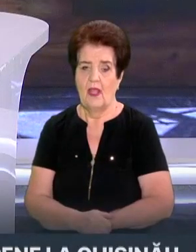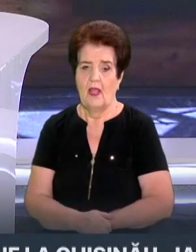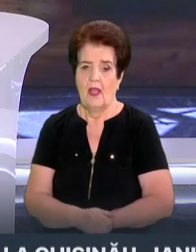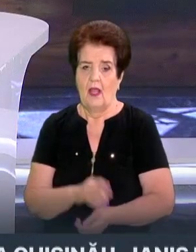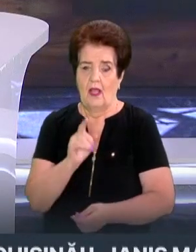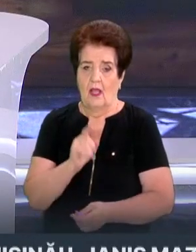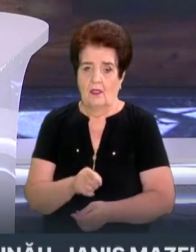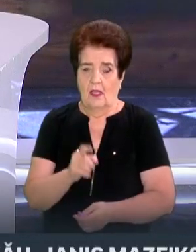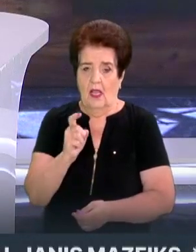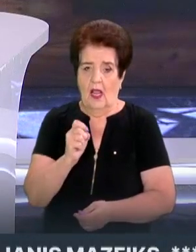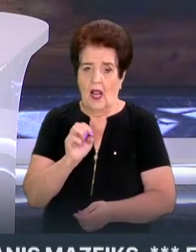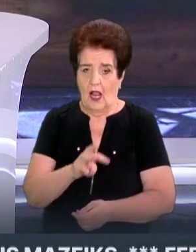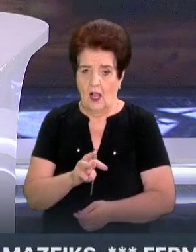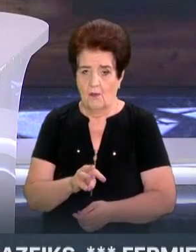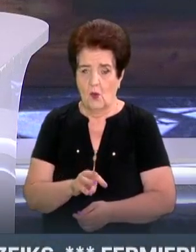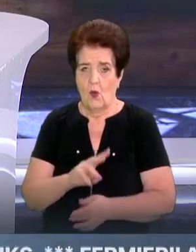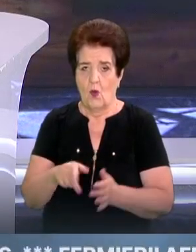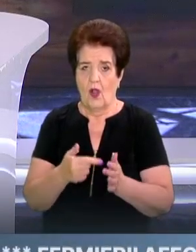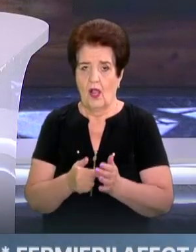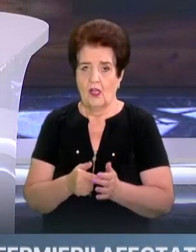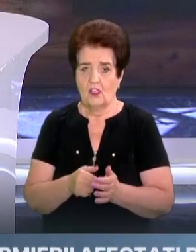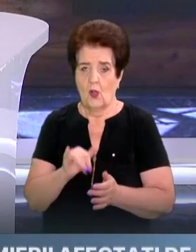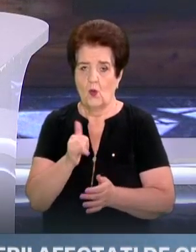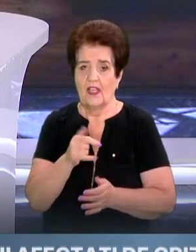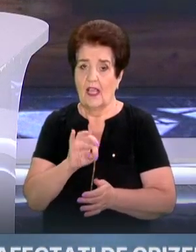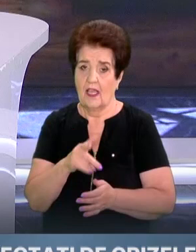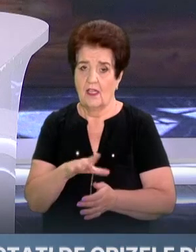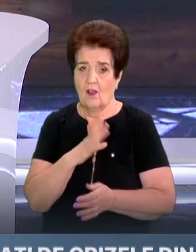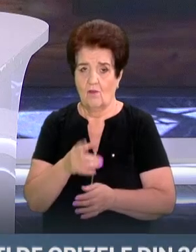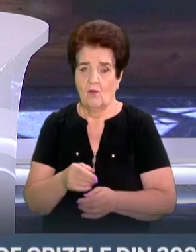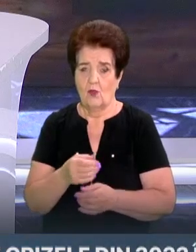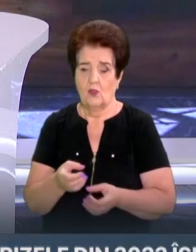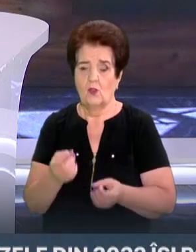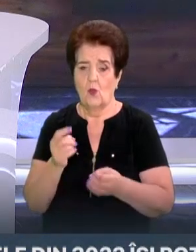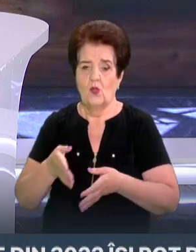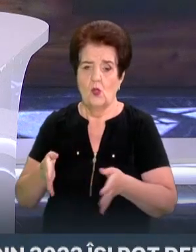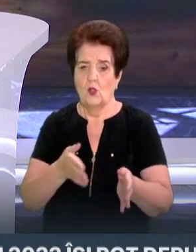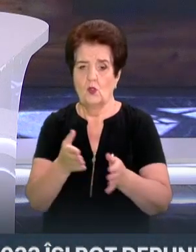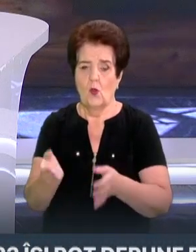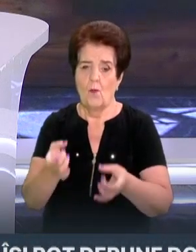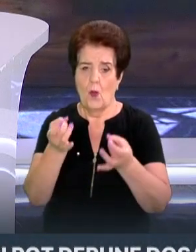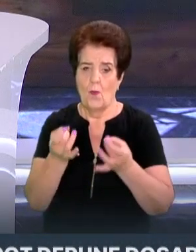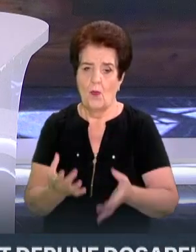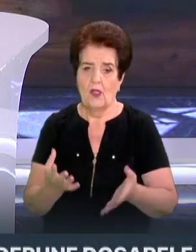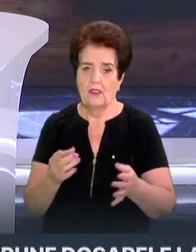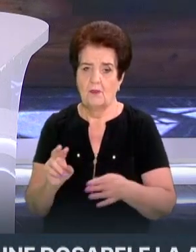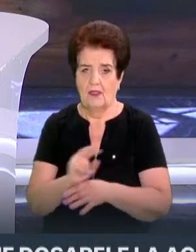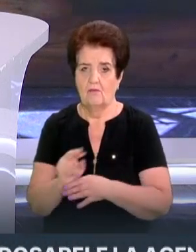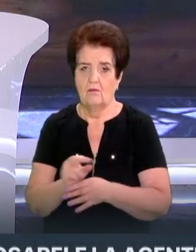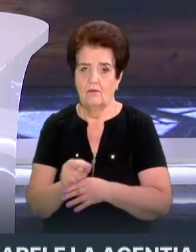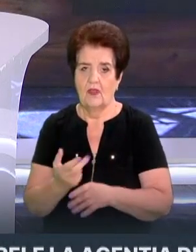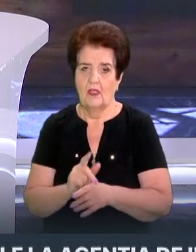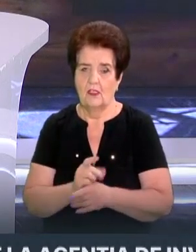Comanda Ungheni, chiar de hramul orașului, a fost inaugurat un centru de informare turistică, un drum proaspăt renovat și ghișeul unic de informare și